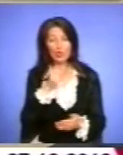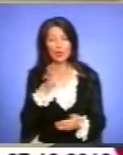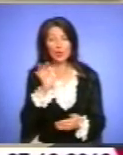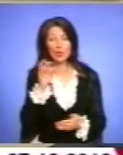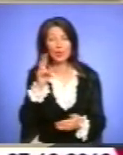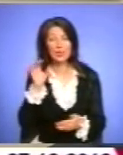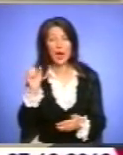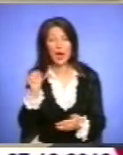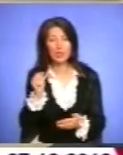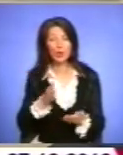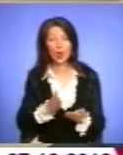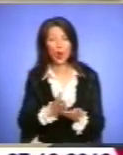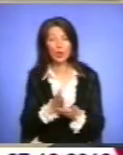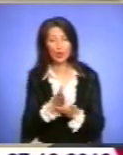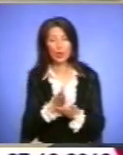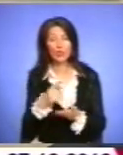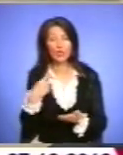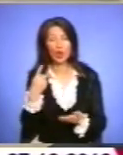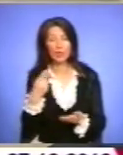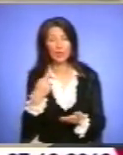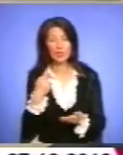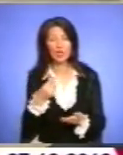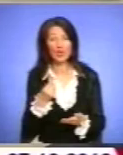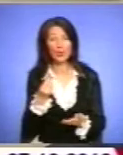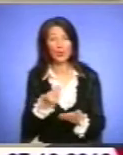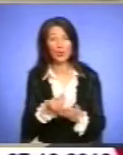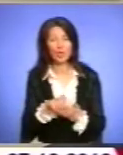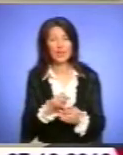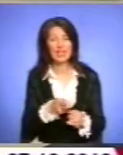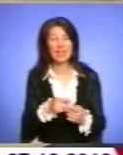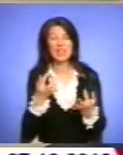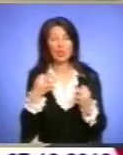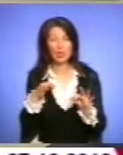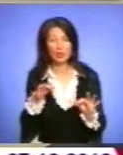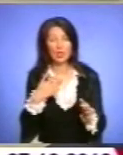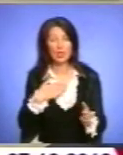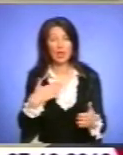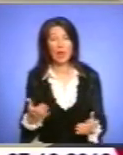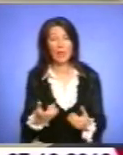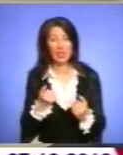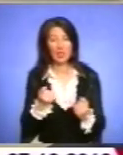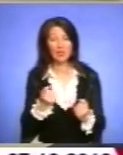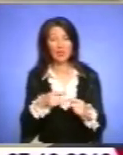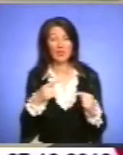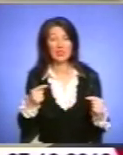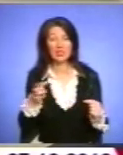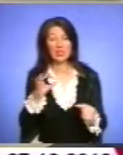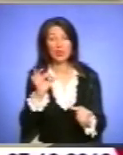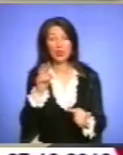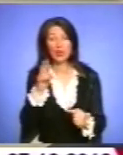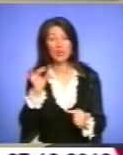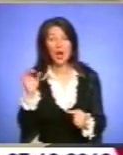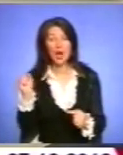соціально орієнтований обласний бюджет, який дозволить нам підтримати різні соціально